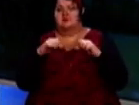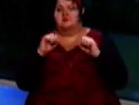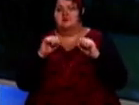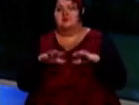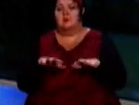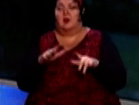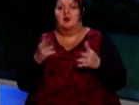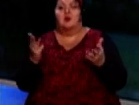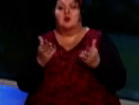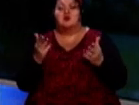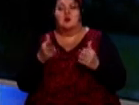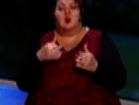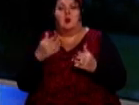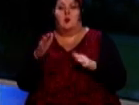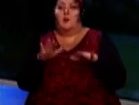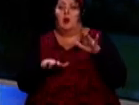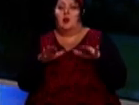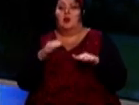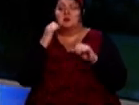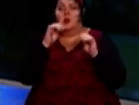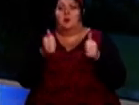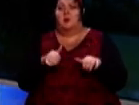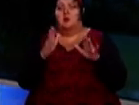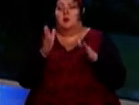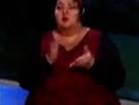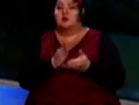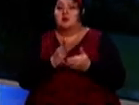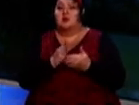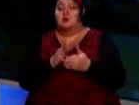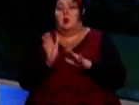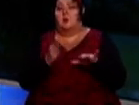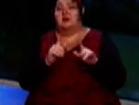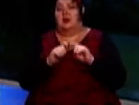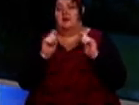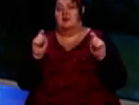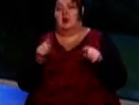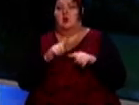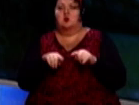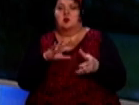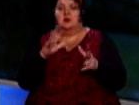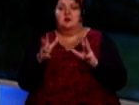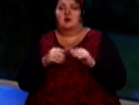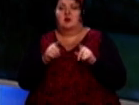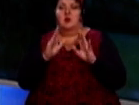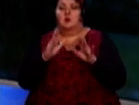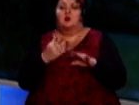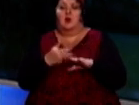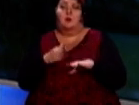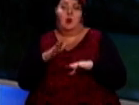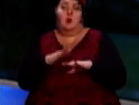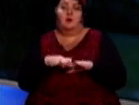на чийому балансі буде пам'ятник знаходитись після того, як його відкриють, то, скоріш за все, це буде баланс Полтавської